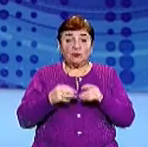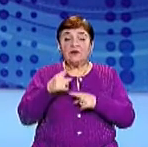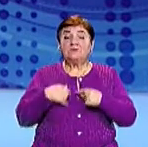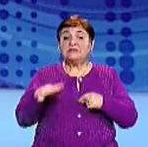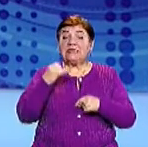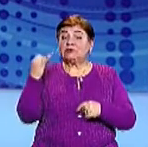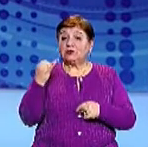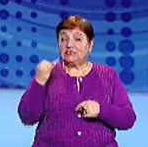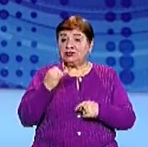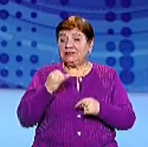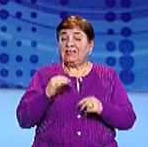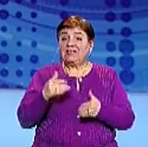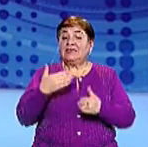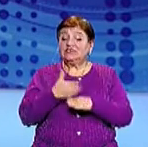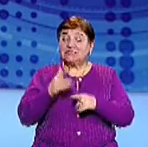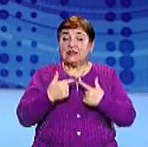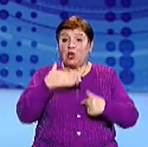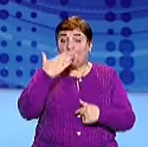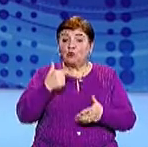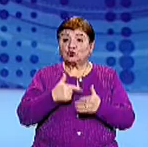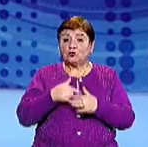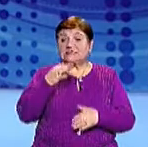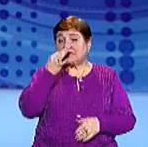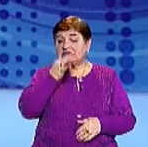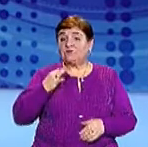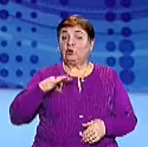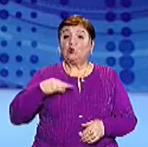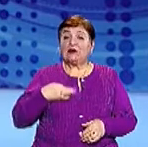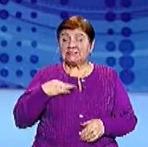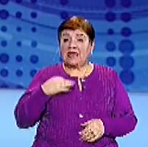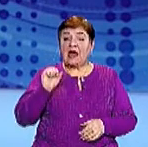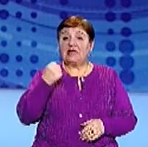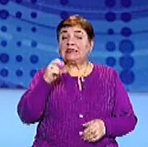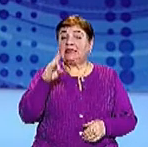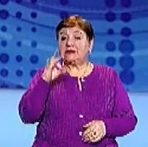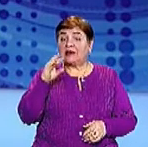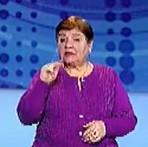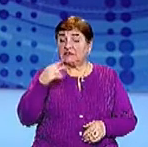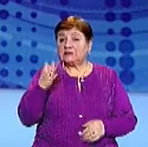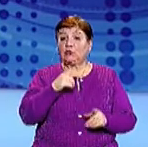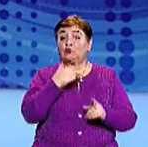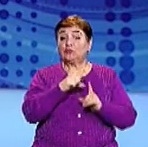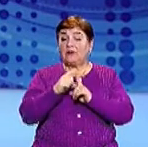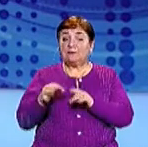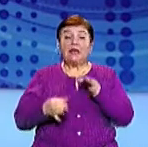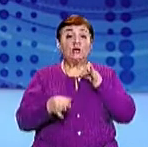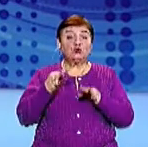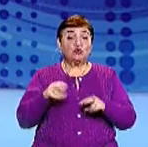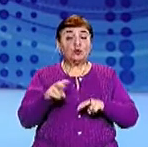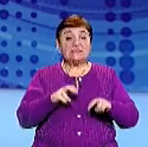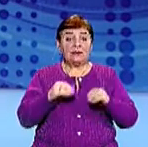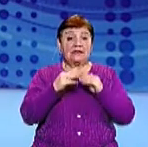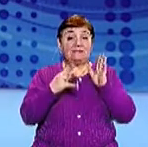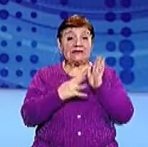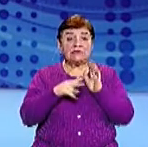сітілайти в історичній частині Ужгорода. Про це сказав юрист департаменту міського господарства Андрій Данканич. За його словами, суд розгляне цю справу